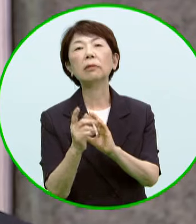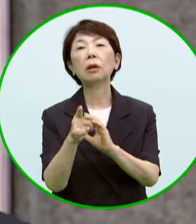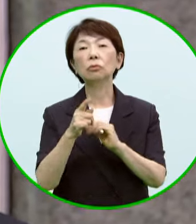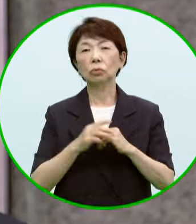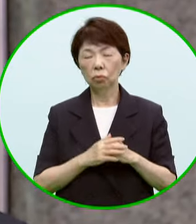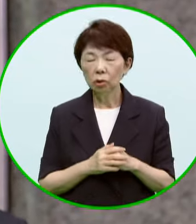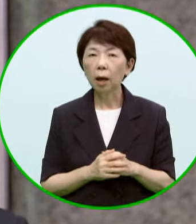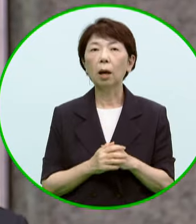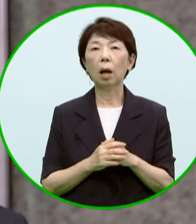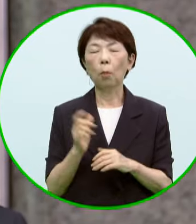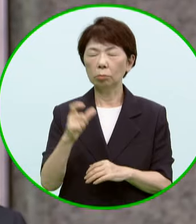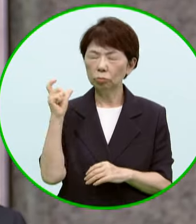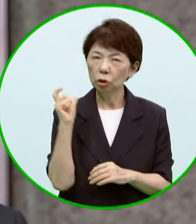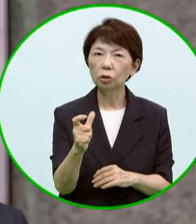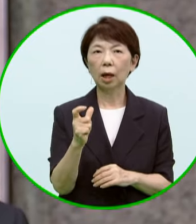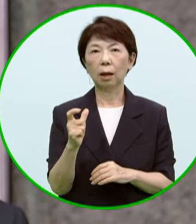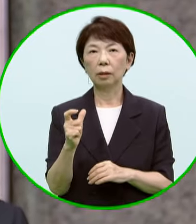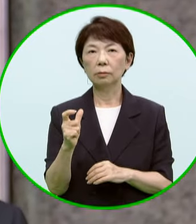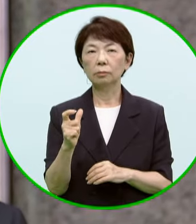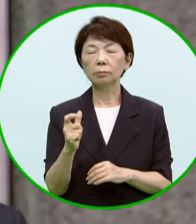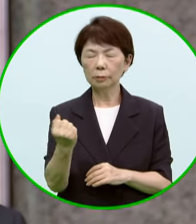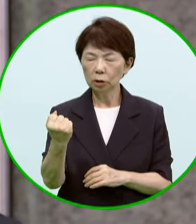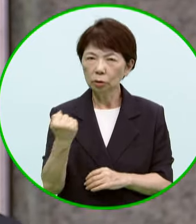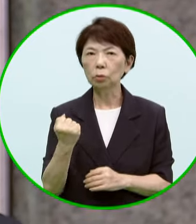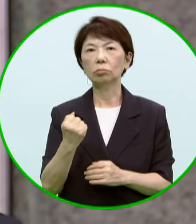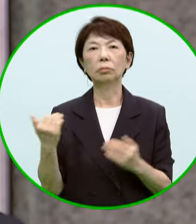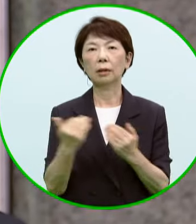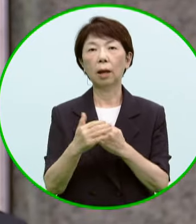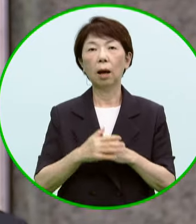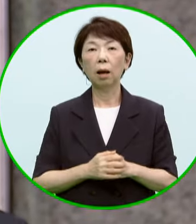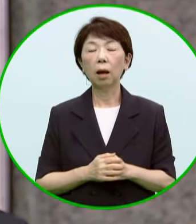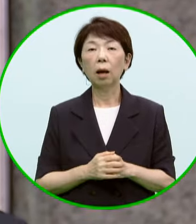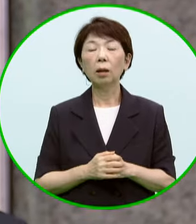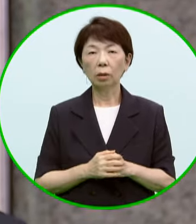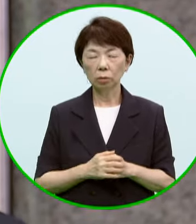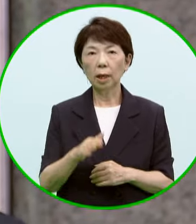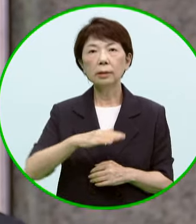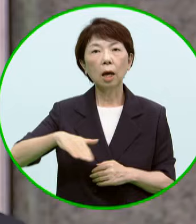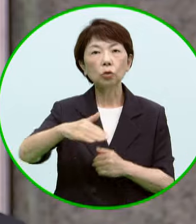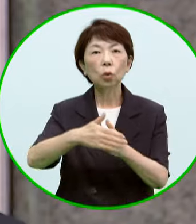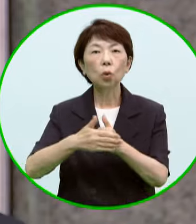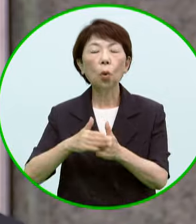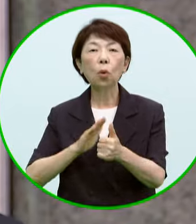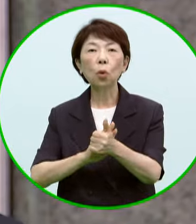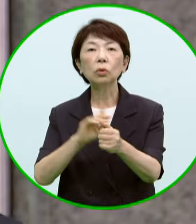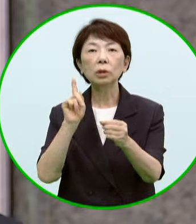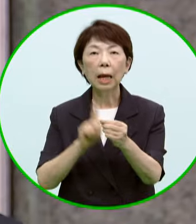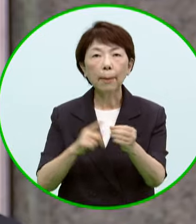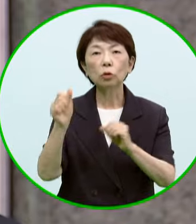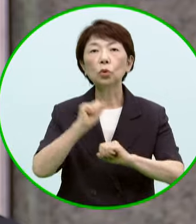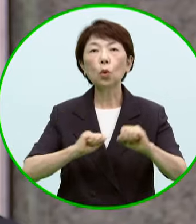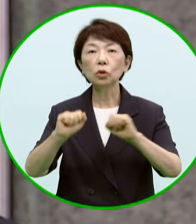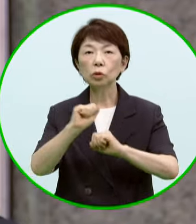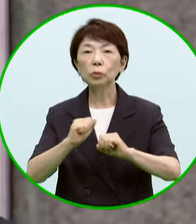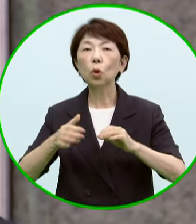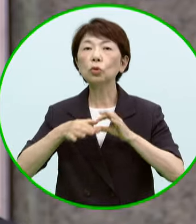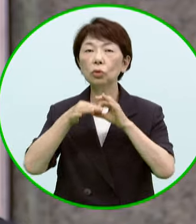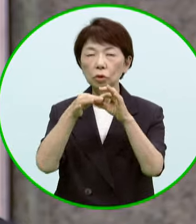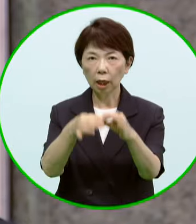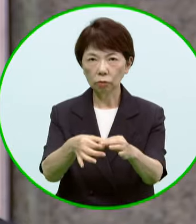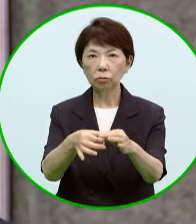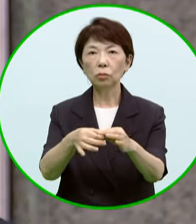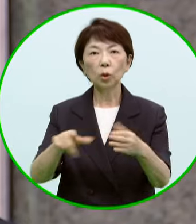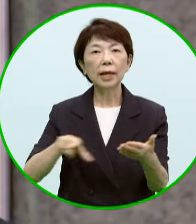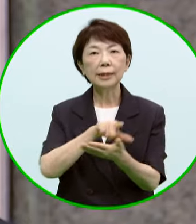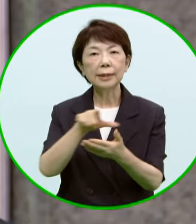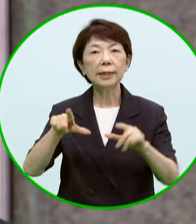もがないより強化なものとなりました三国協力のための取り組みを継続していくことで